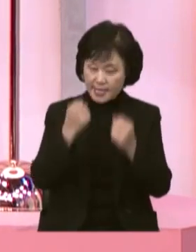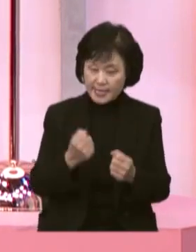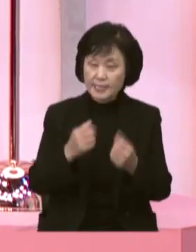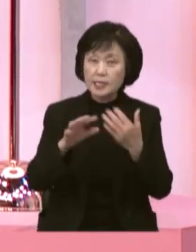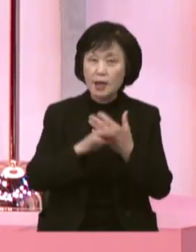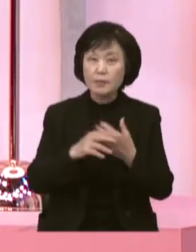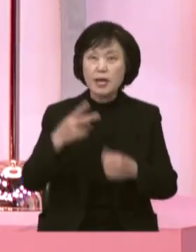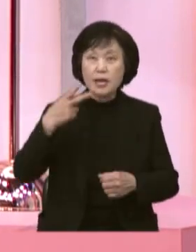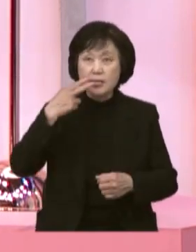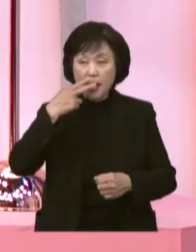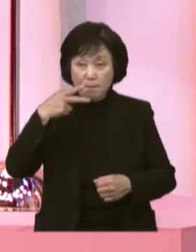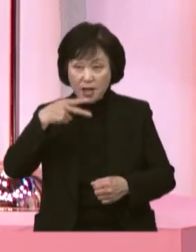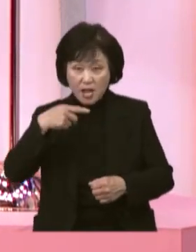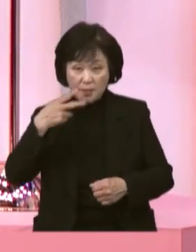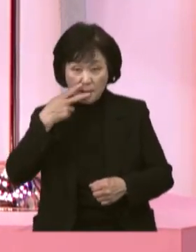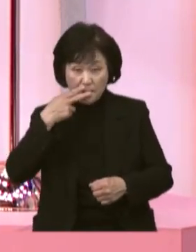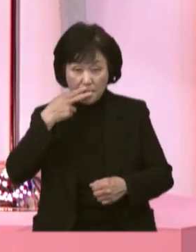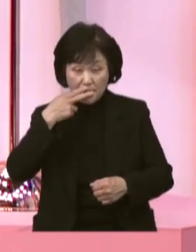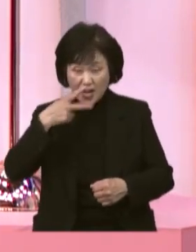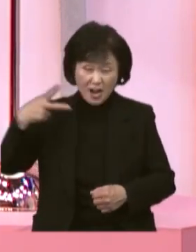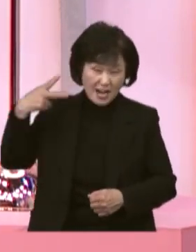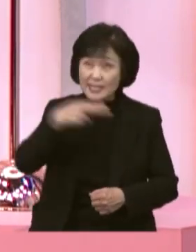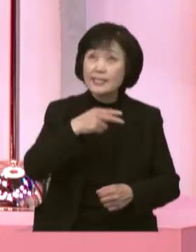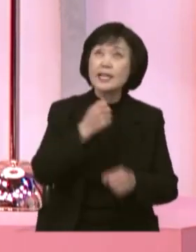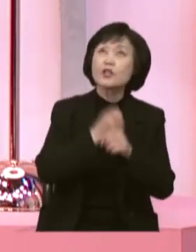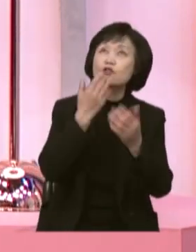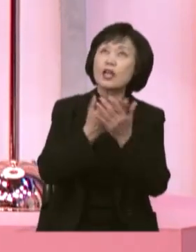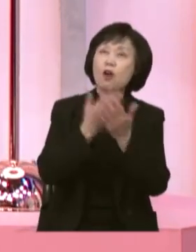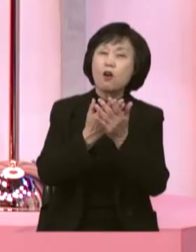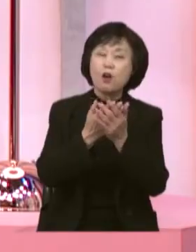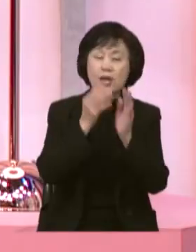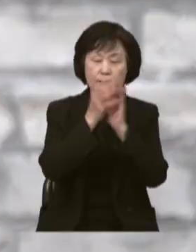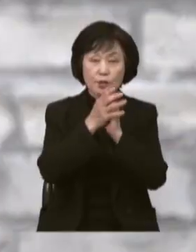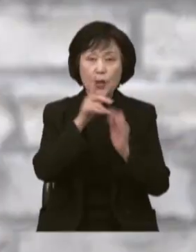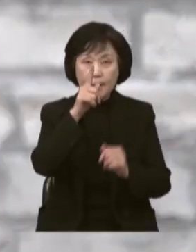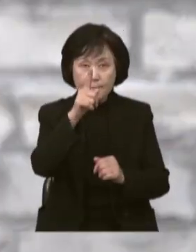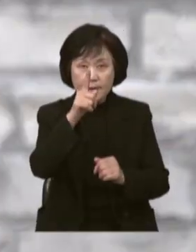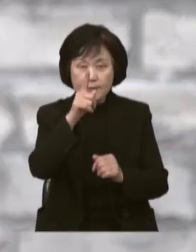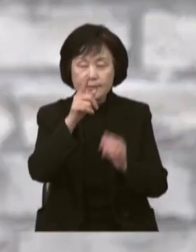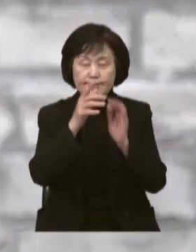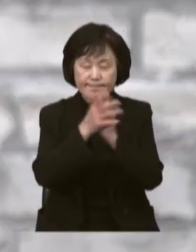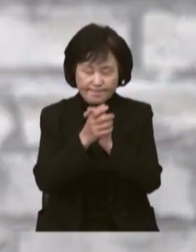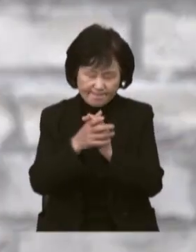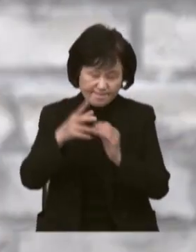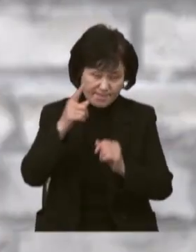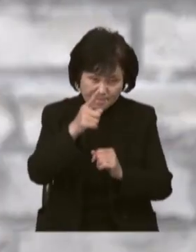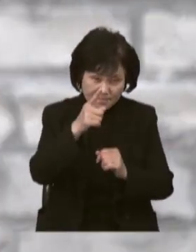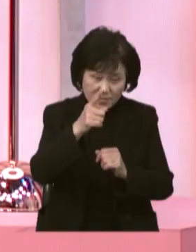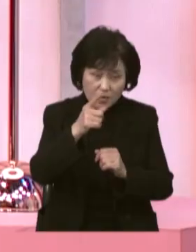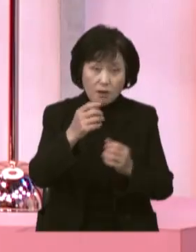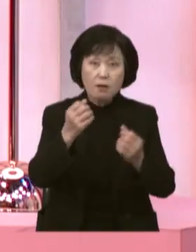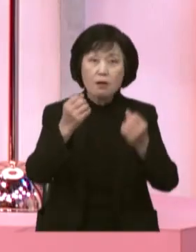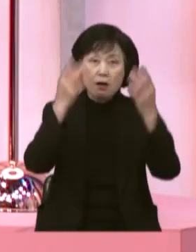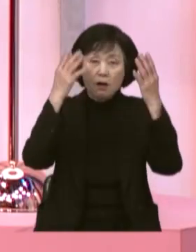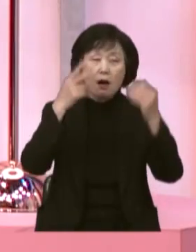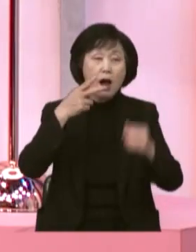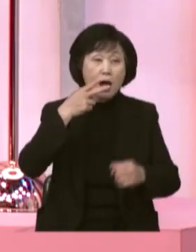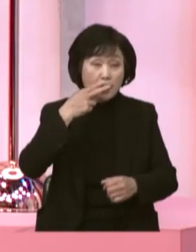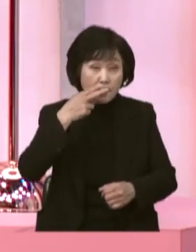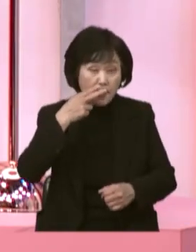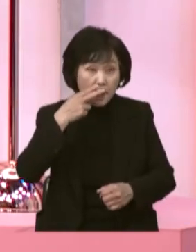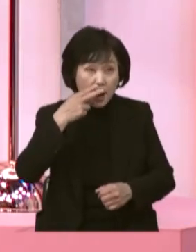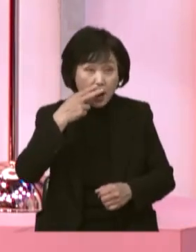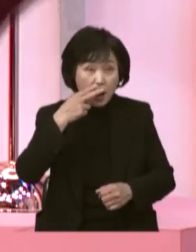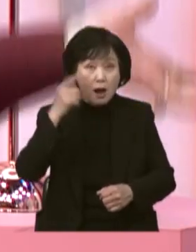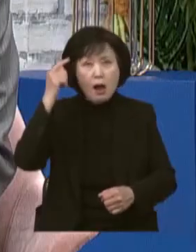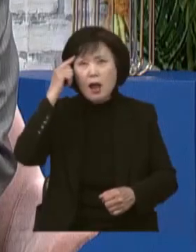담배 이거 딱 끊겨주세요. 그거 기도 한 번밖에 안 했대. 딱 한 번. 그런데 잊어버린